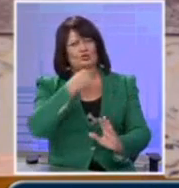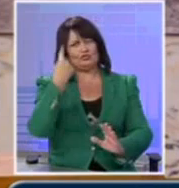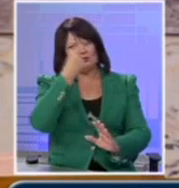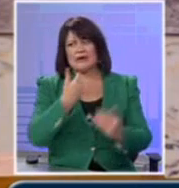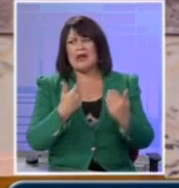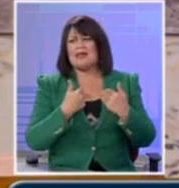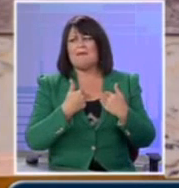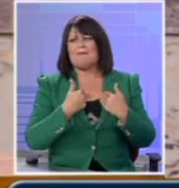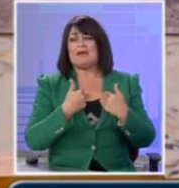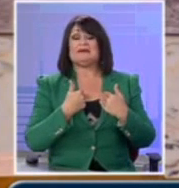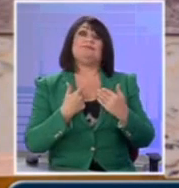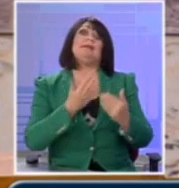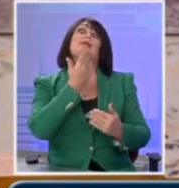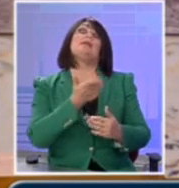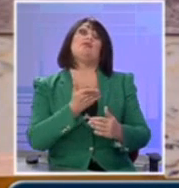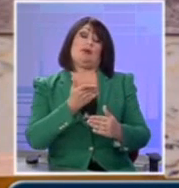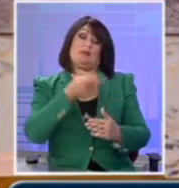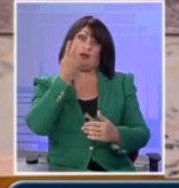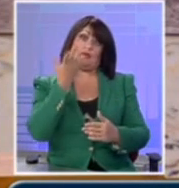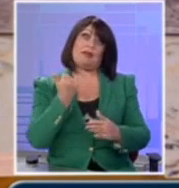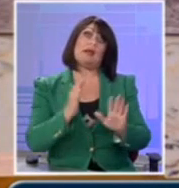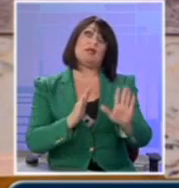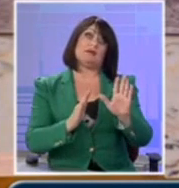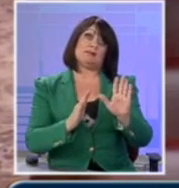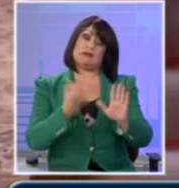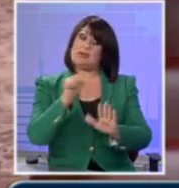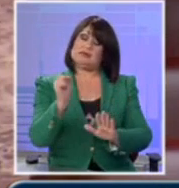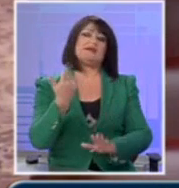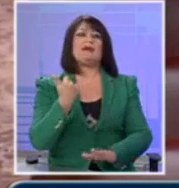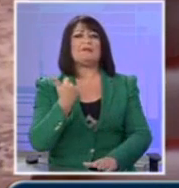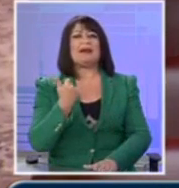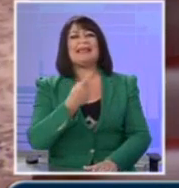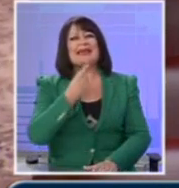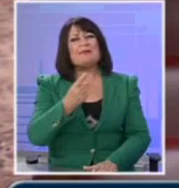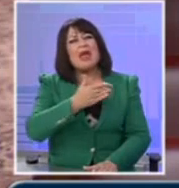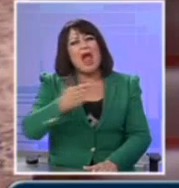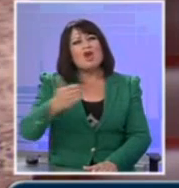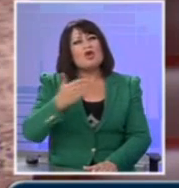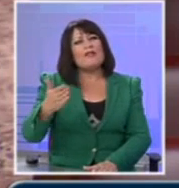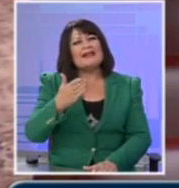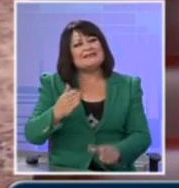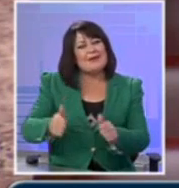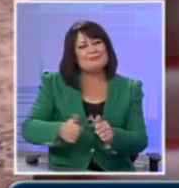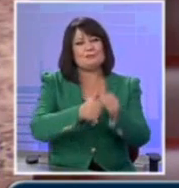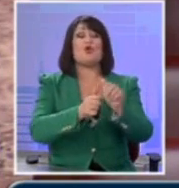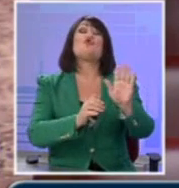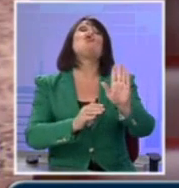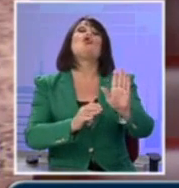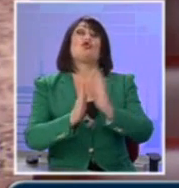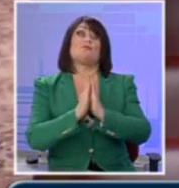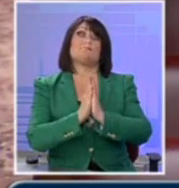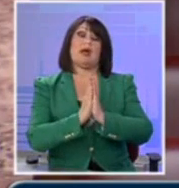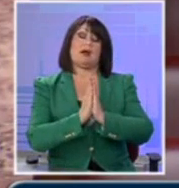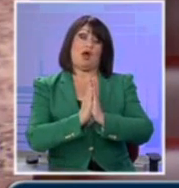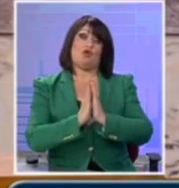κόμμα μας. Αυτό δεν μπορεί να... Μας ανέφερε, δεν υπάρχει ένσταση. Σαν ακροδεξιά απόφυση, ακούστε με λίγο. Όχι, όχι. Παρακαλώ